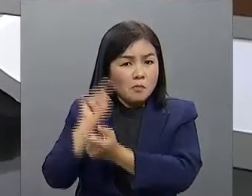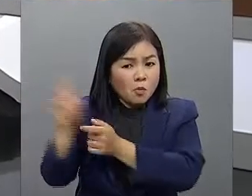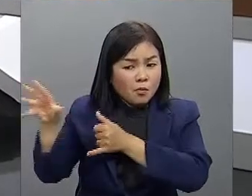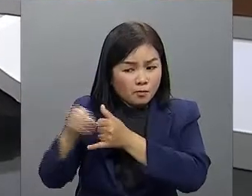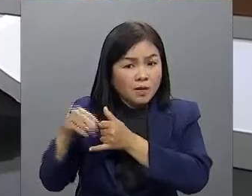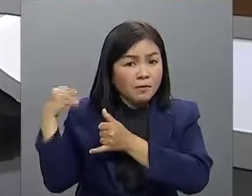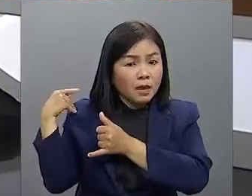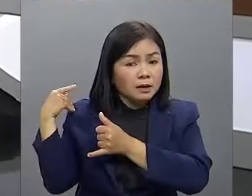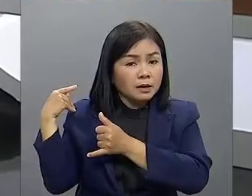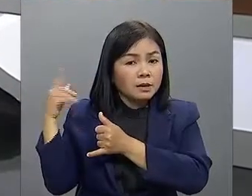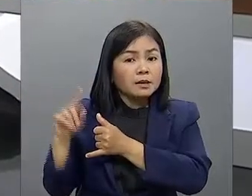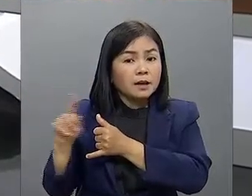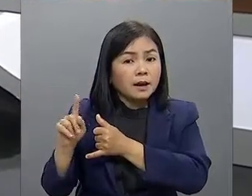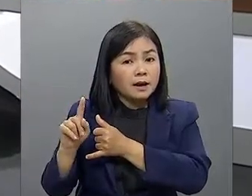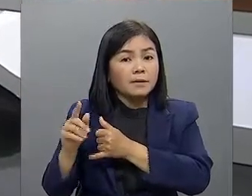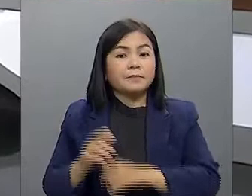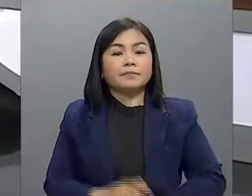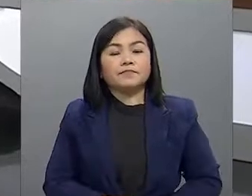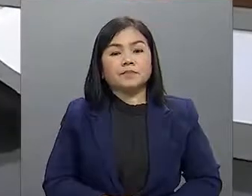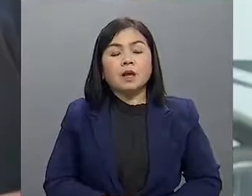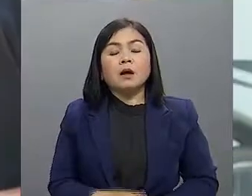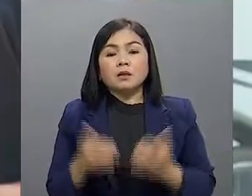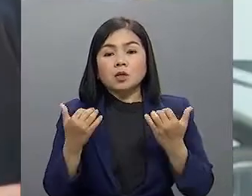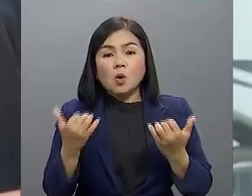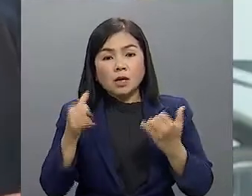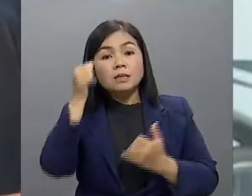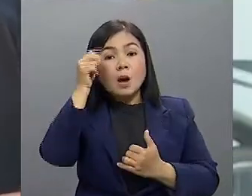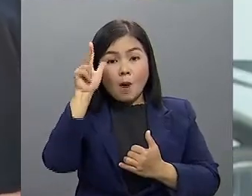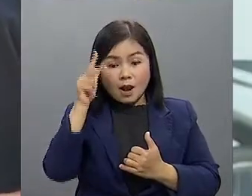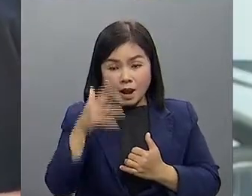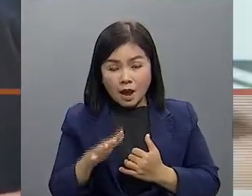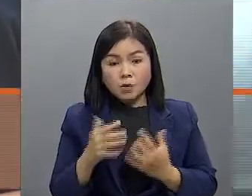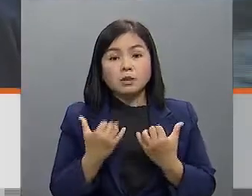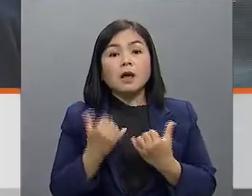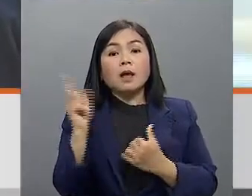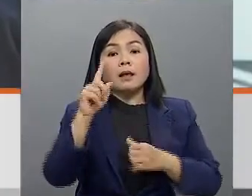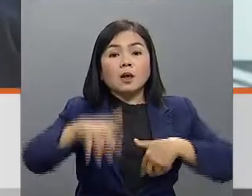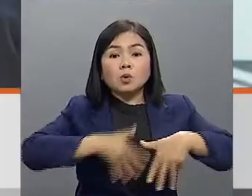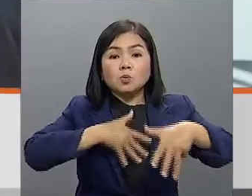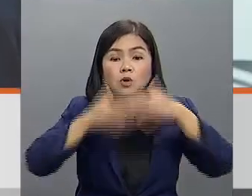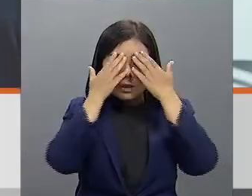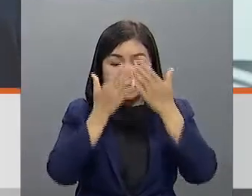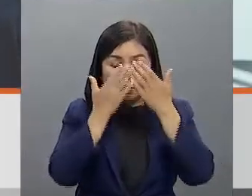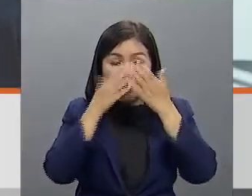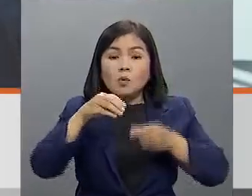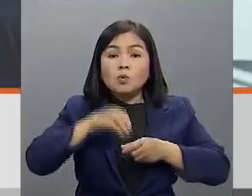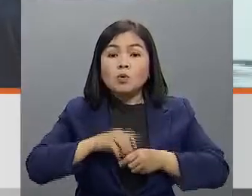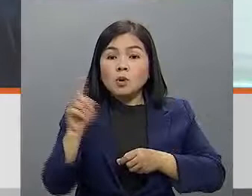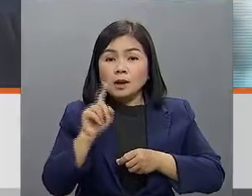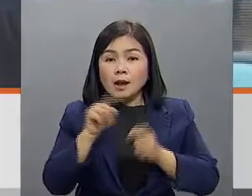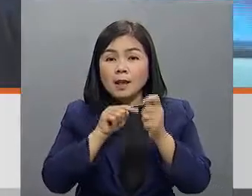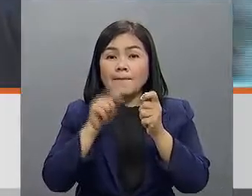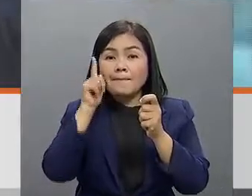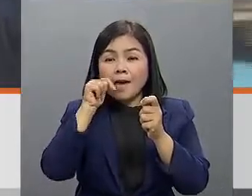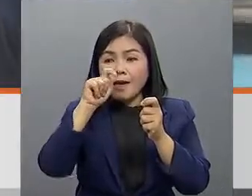ครับคุณอนุชาคุณจิรัชตาครับวันนี้เป็นวันที่3นะครับที่ชุมชนอิสลามบางส่วนในพื้นที่อำเภอแม่สอดจังหวัดตาก